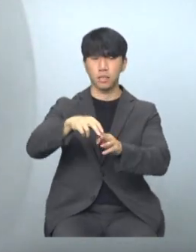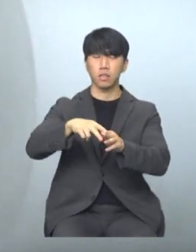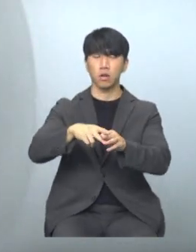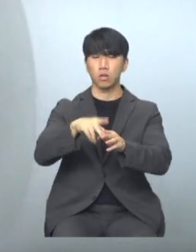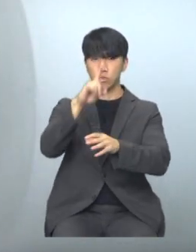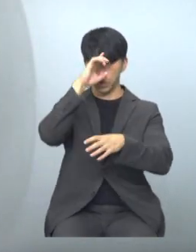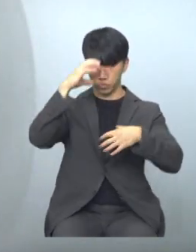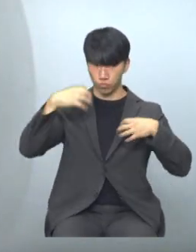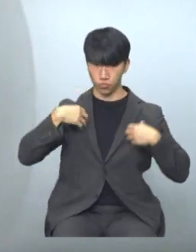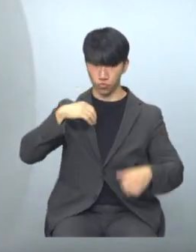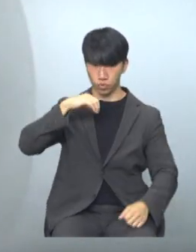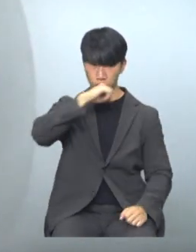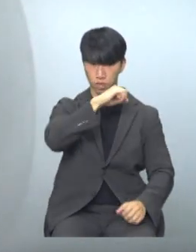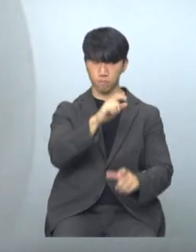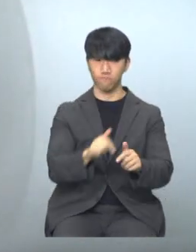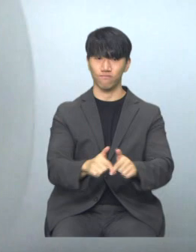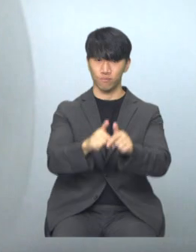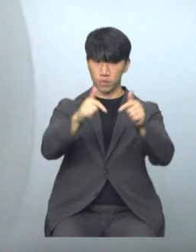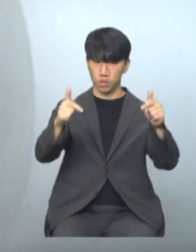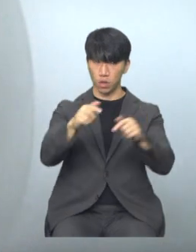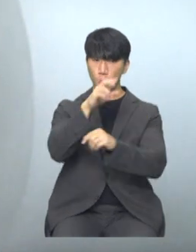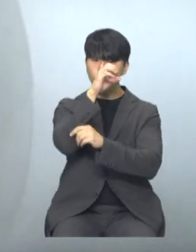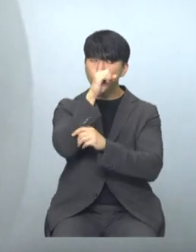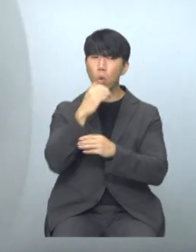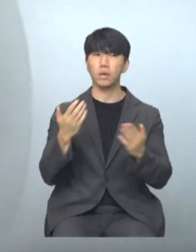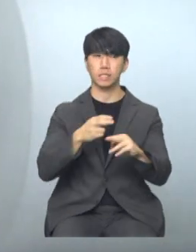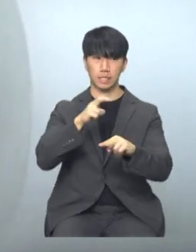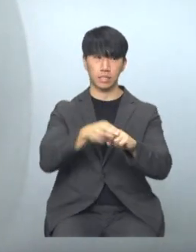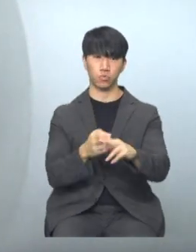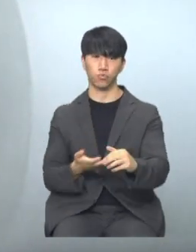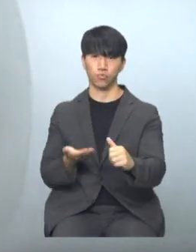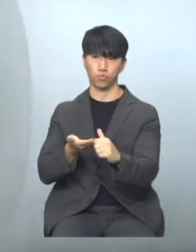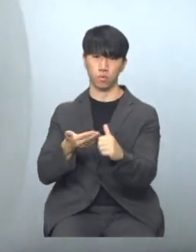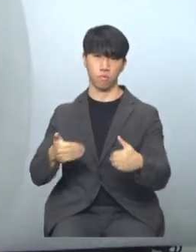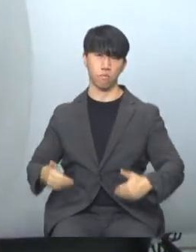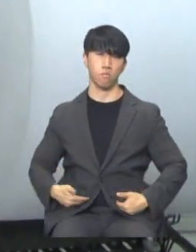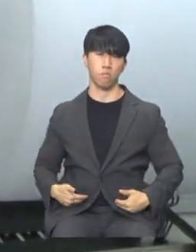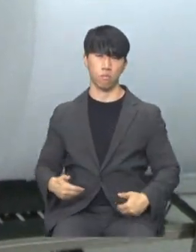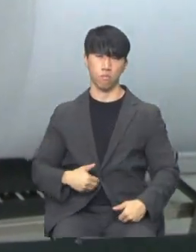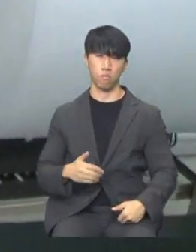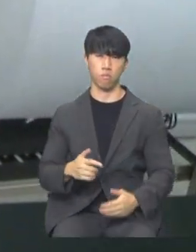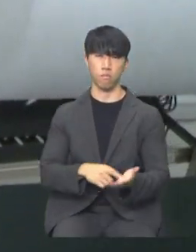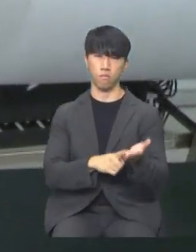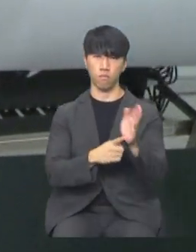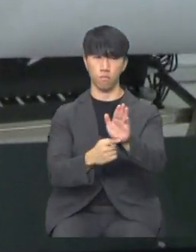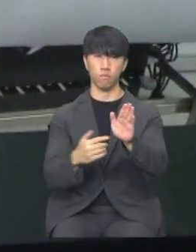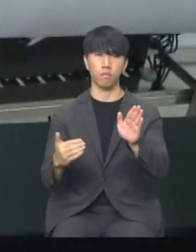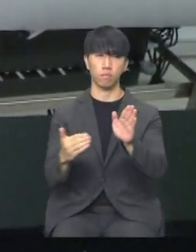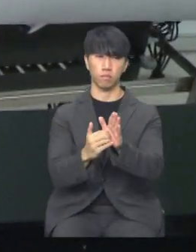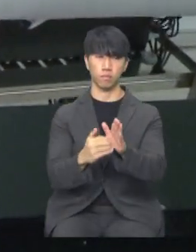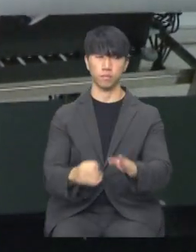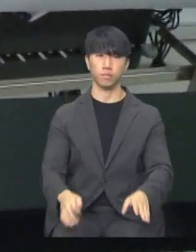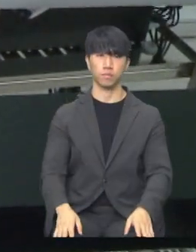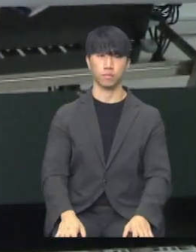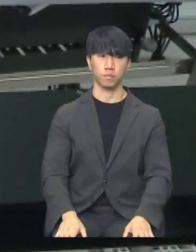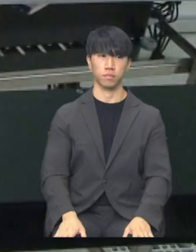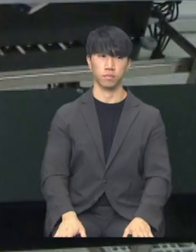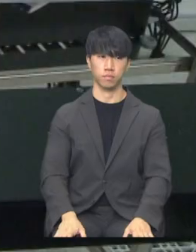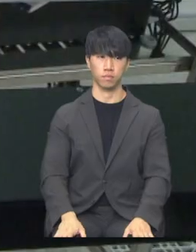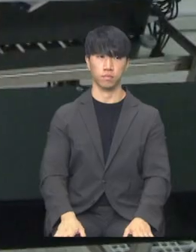재정 역할을 강화해 양질의 청년 일자리를 제공해야 한다고 강조했습니다. BTV 뉴스 배상민입니다.